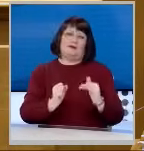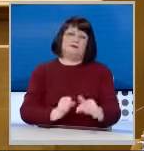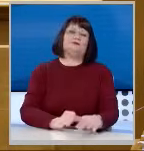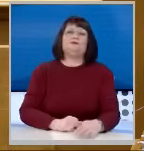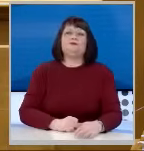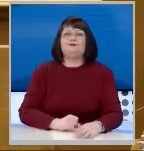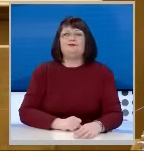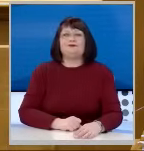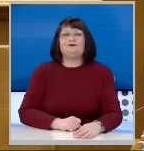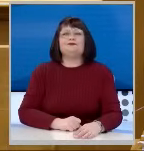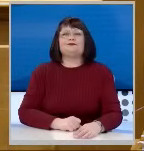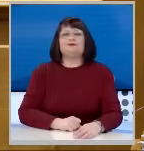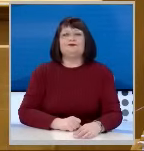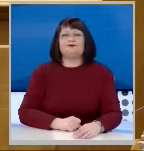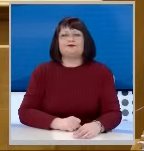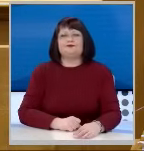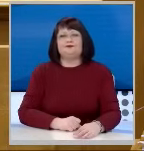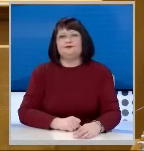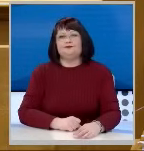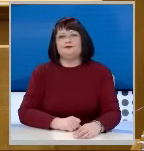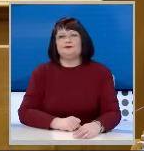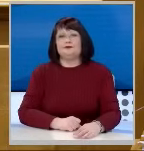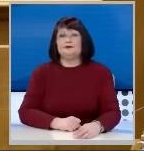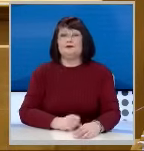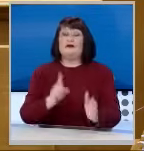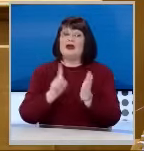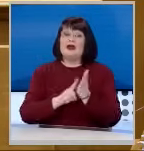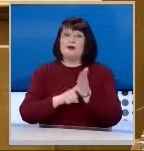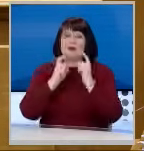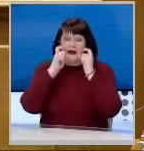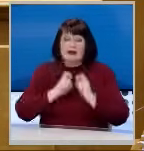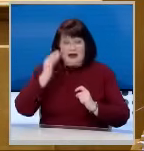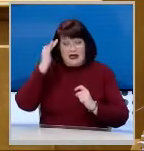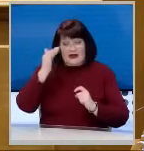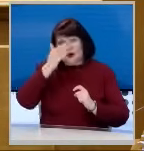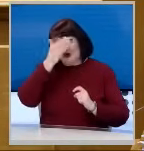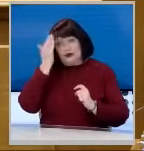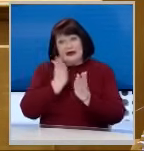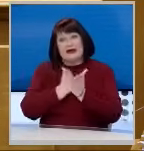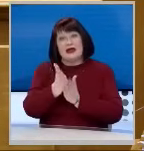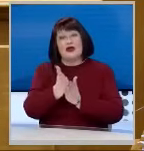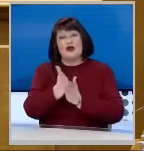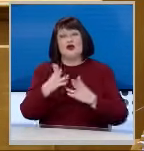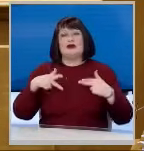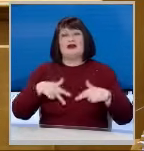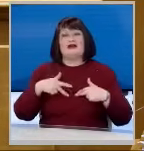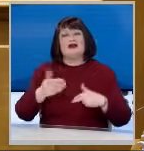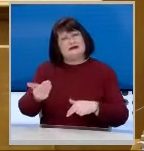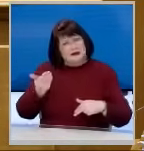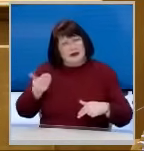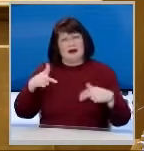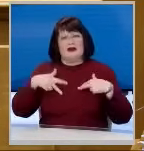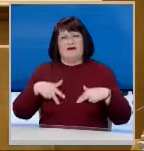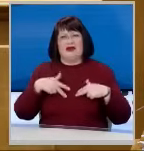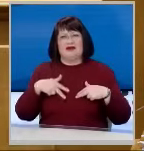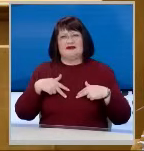συγκάλυψης ήταν ιερό σας καθήκον κύριοι της κυβέρνησης και της προηγούμενης κυβέρνησης